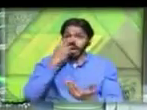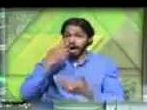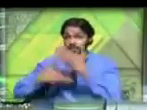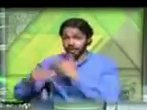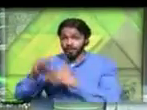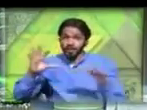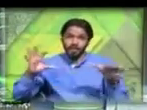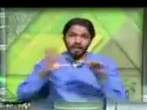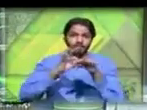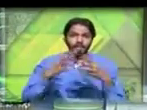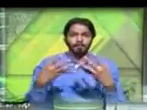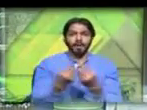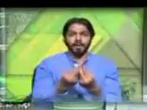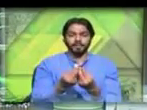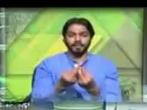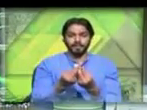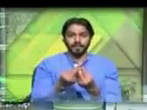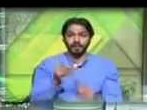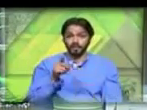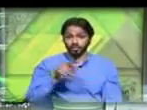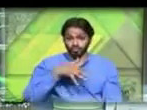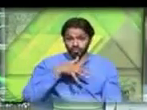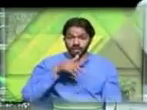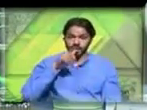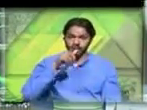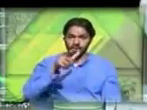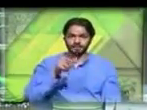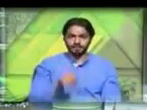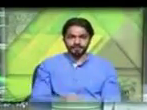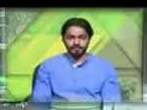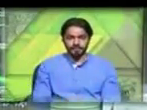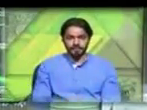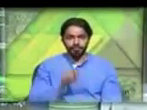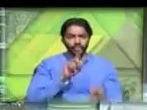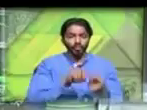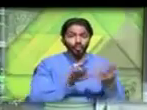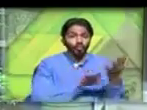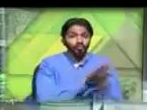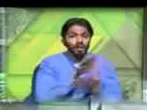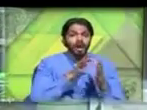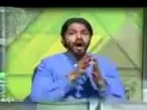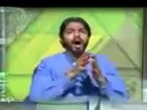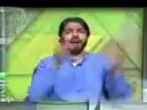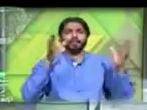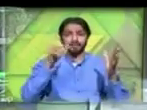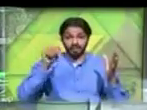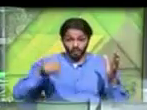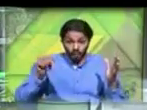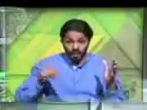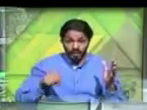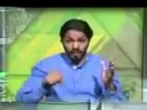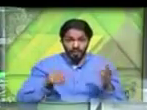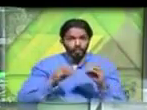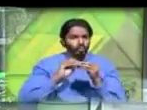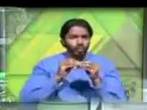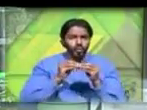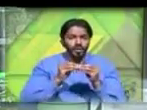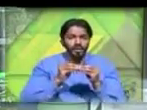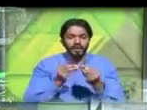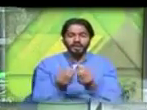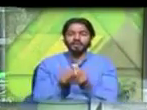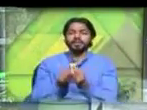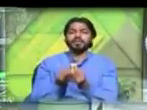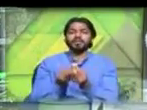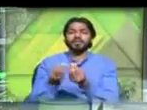من أخطر التحديات التي تواجه الحركة الإسلامية المعاصرة التعامل الخاطئ